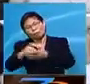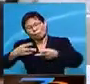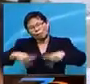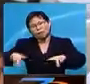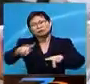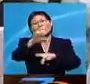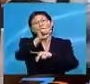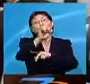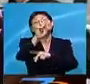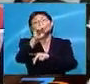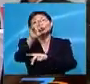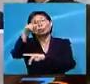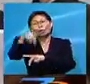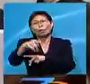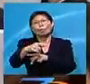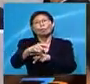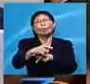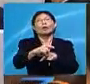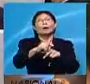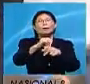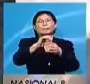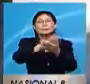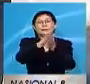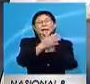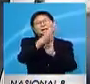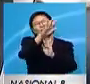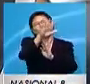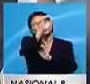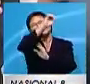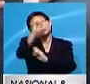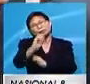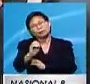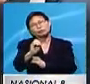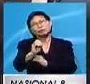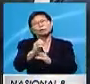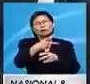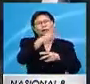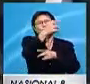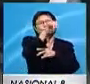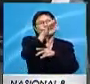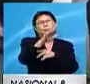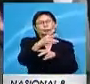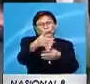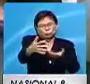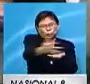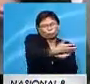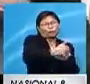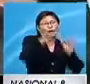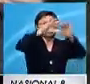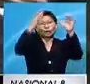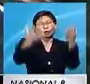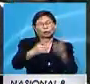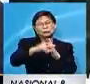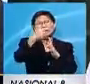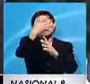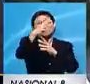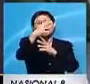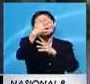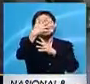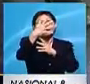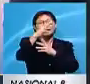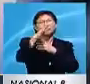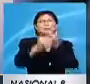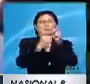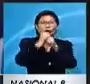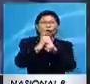pasaran sukuk kini membentuk lebih daripada 50% daripada sukuk terkumpul global sejak 16 tahun lalu, disokong